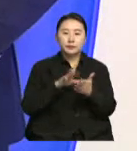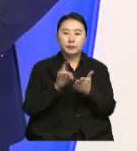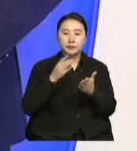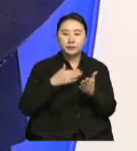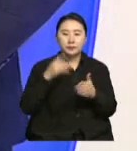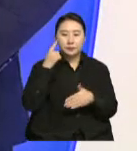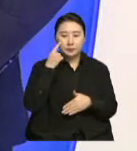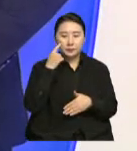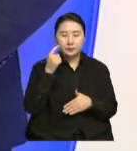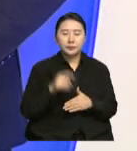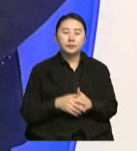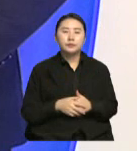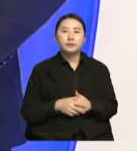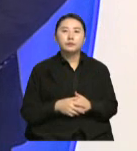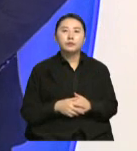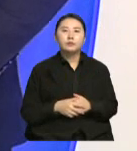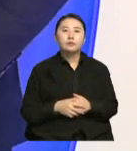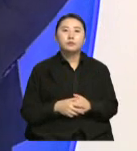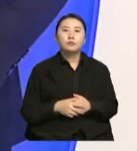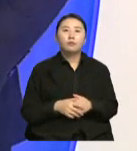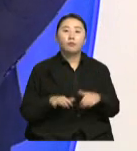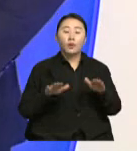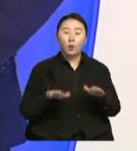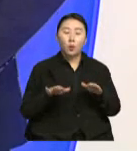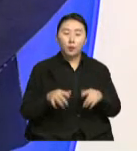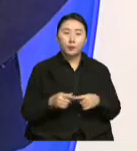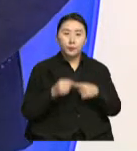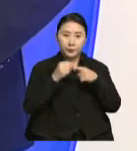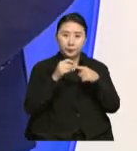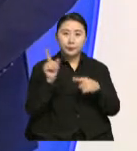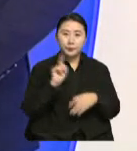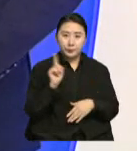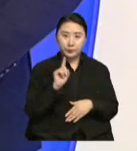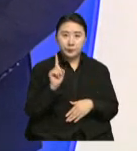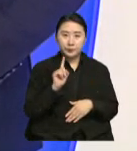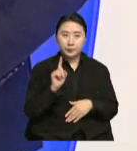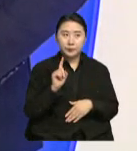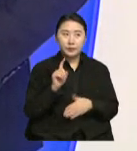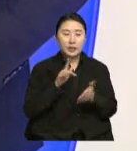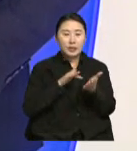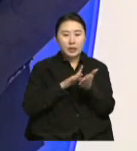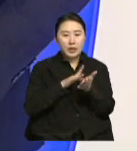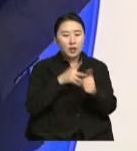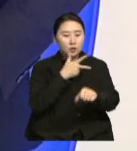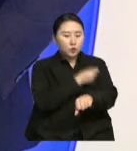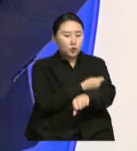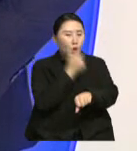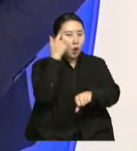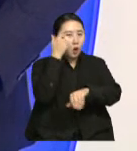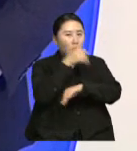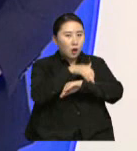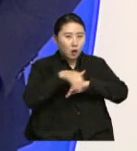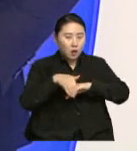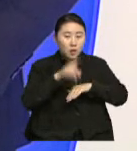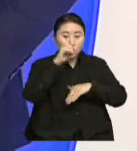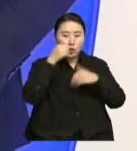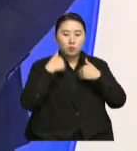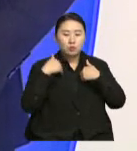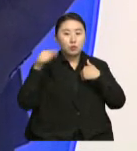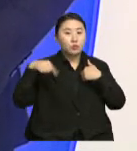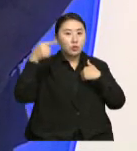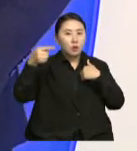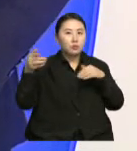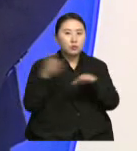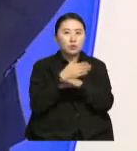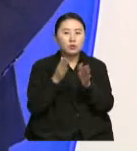키워드로 이슈를 알아보는 클릭 키워드입니다. 오늘의 첫 번째 키워드는 백신 접종 계획입니다. 정부가 이르면 다음